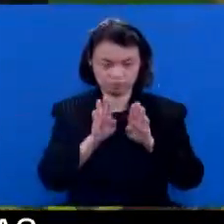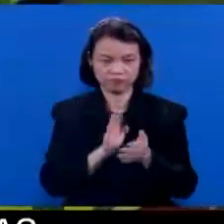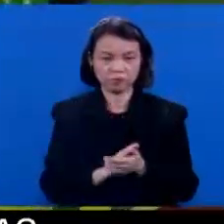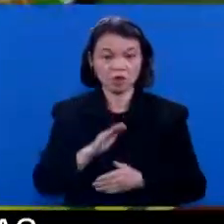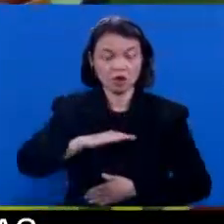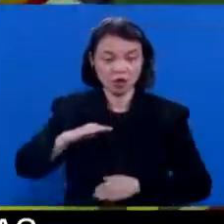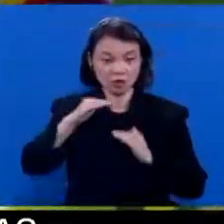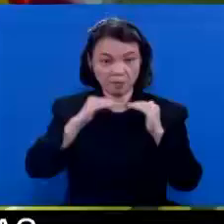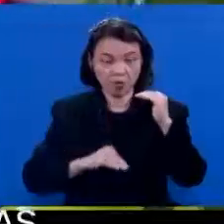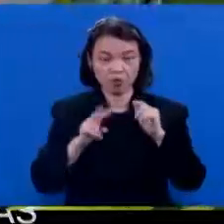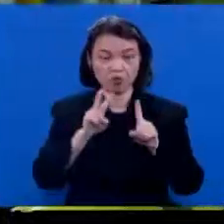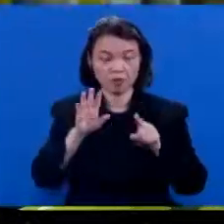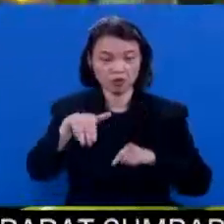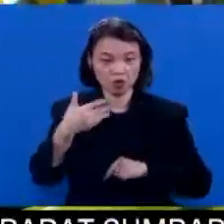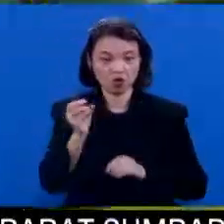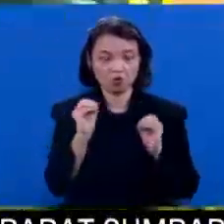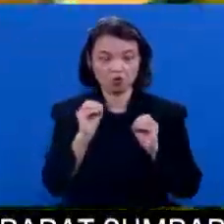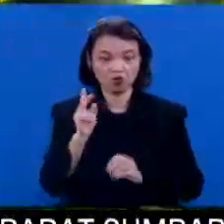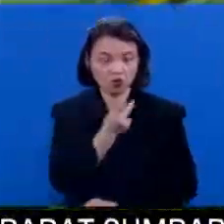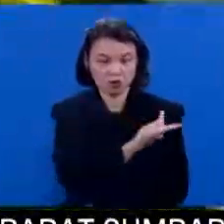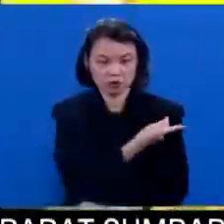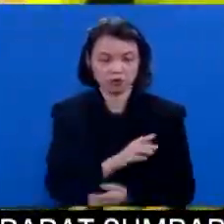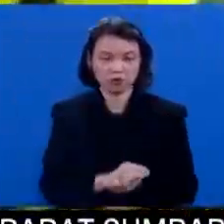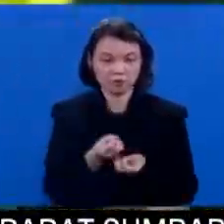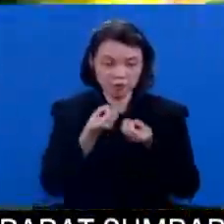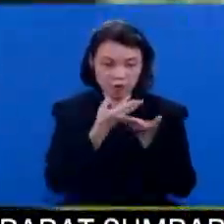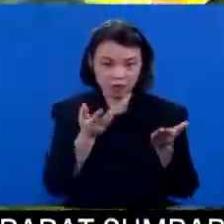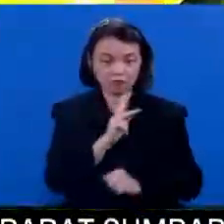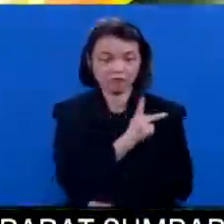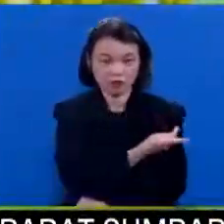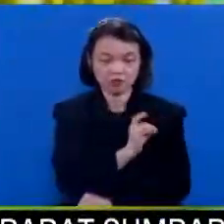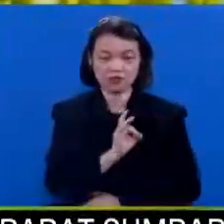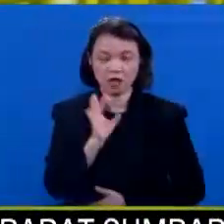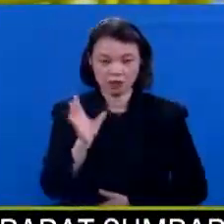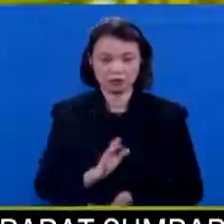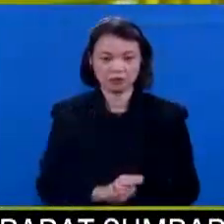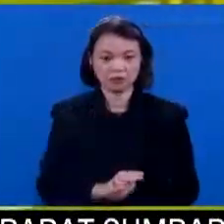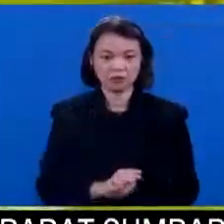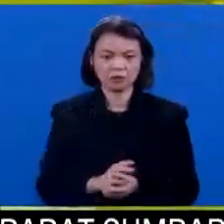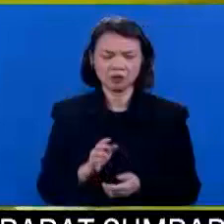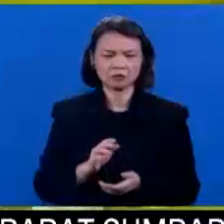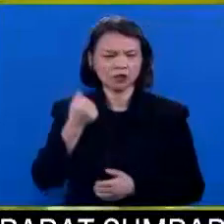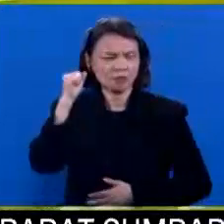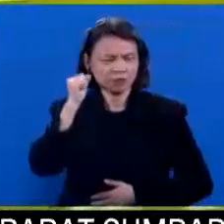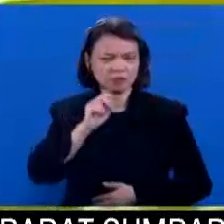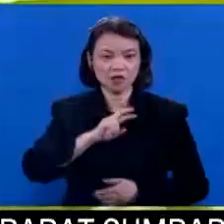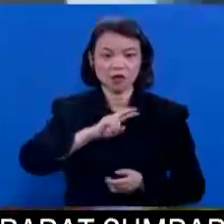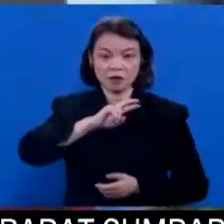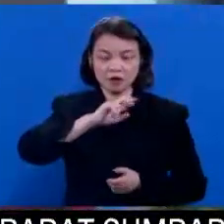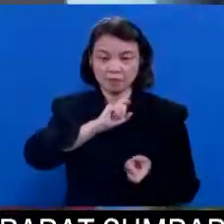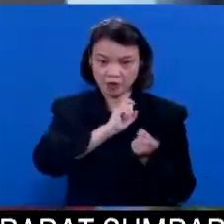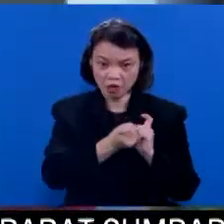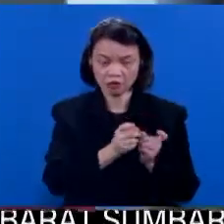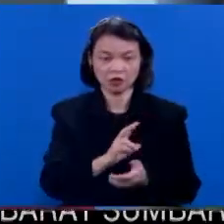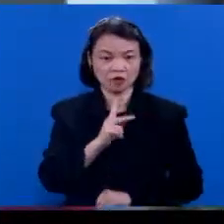vaksin COVID, Dr. Indra menyarankan vaksin alternatif. Tentu ini tidak dapat menggantikan vaksin COVID.